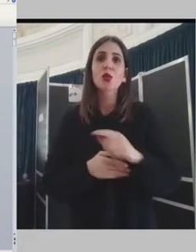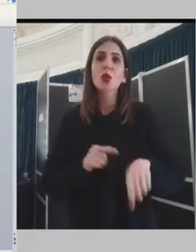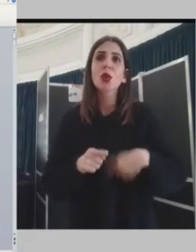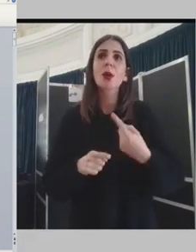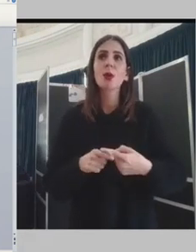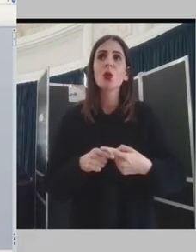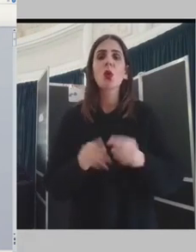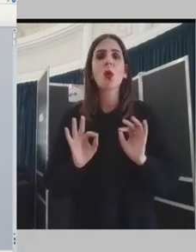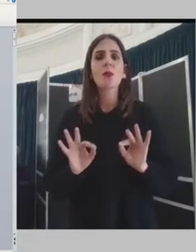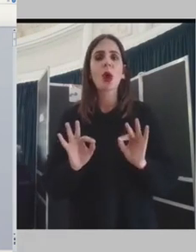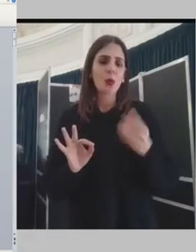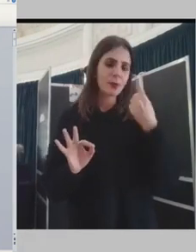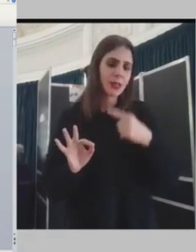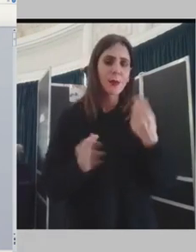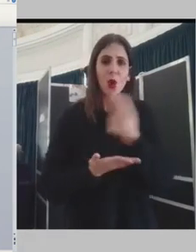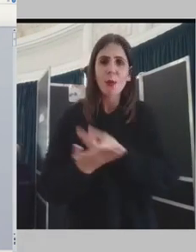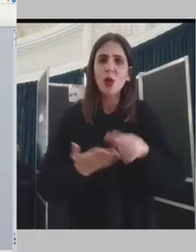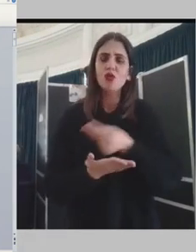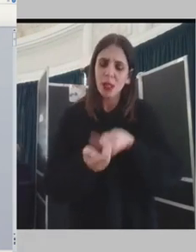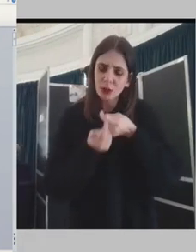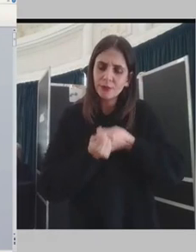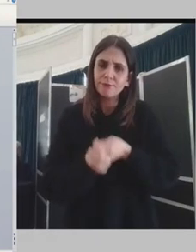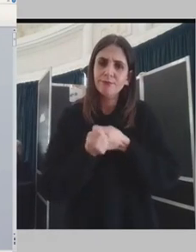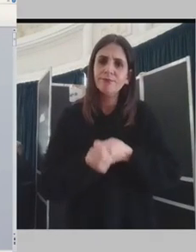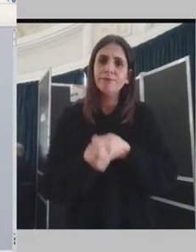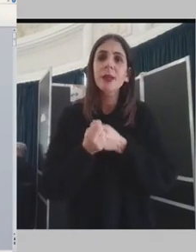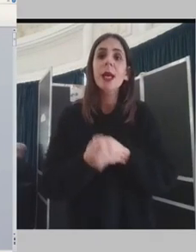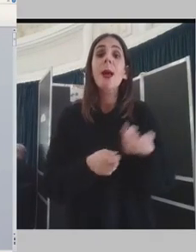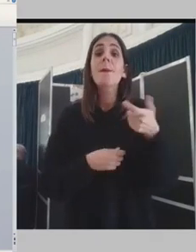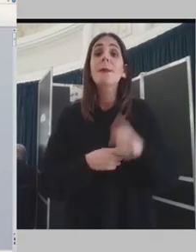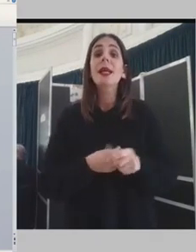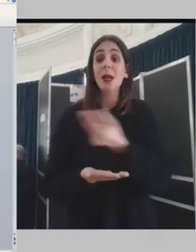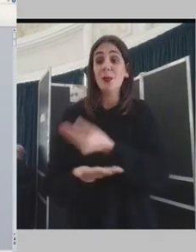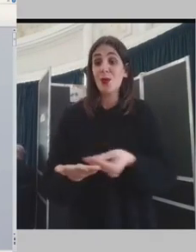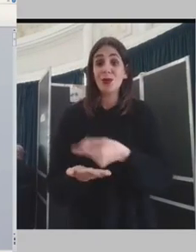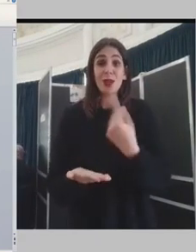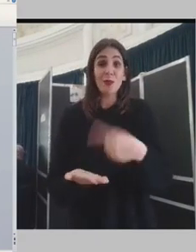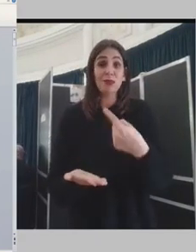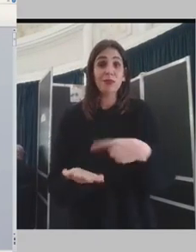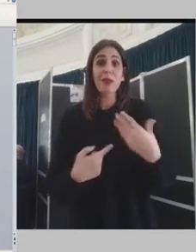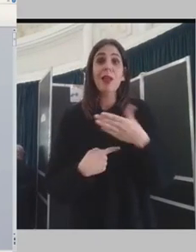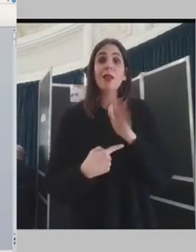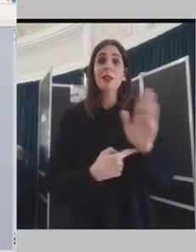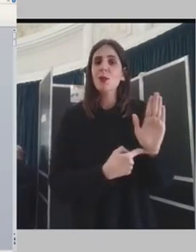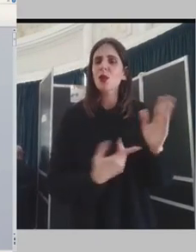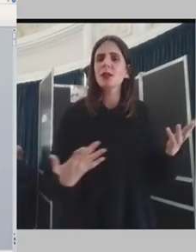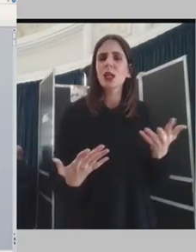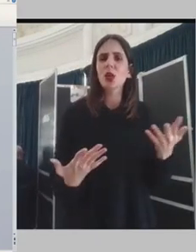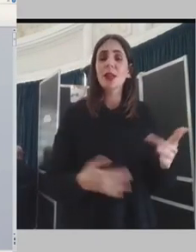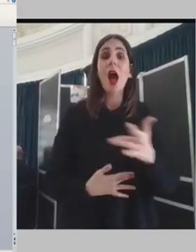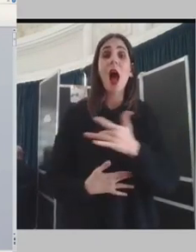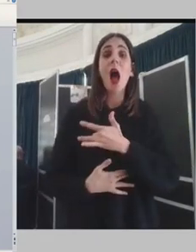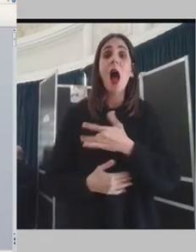questo tipo di progettualità proprio perché si è dimostrato che l'arresto cardiaco che è